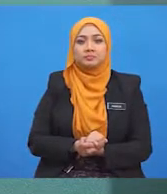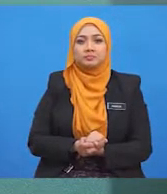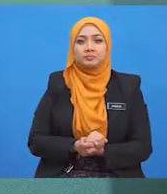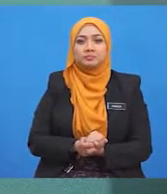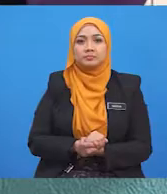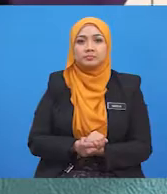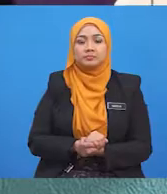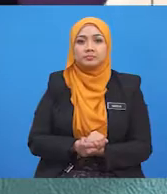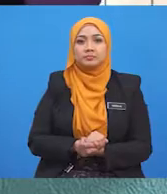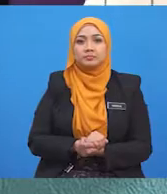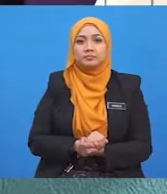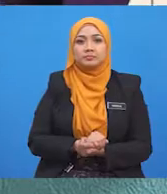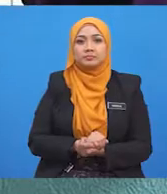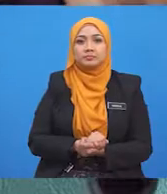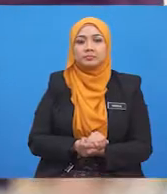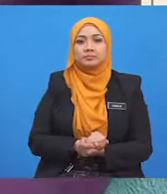hai hai